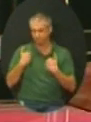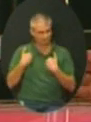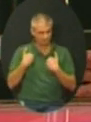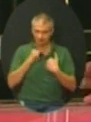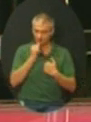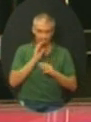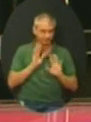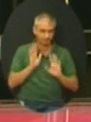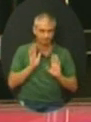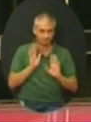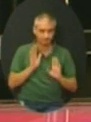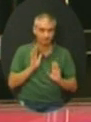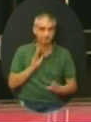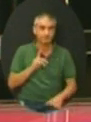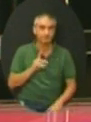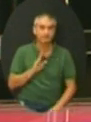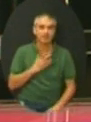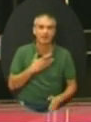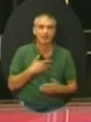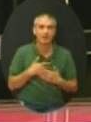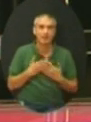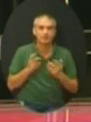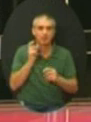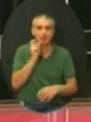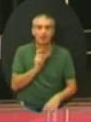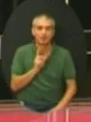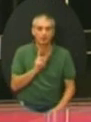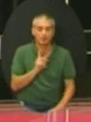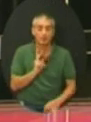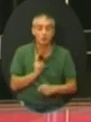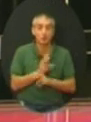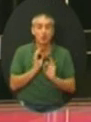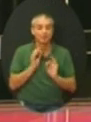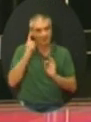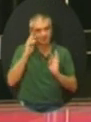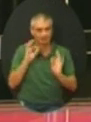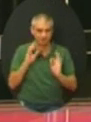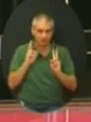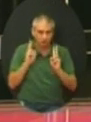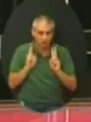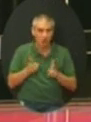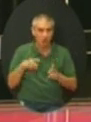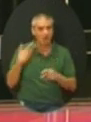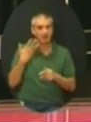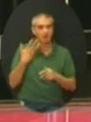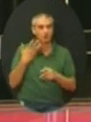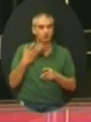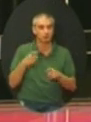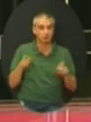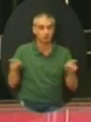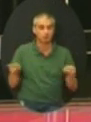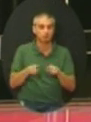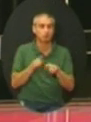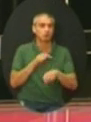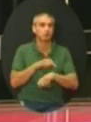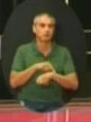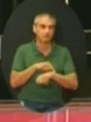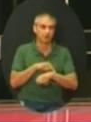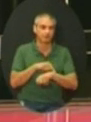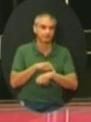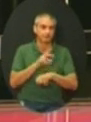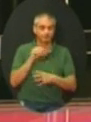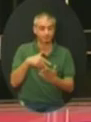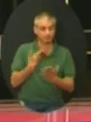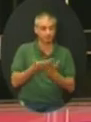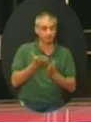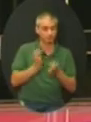לא רוצה לעסוק בזה. אין אדם נורמלי, סביר, שמסוגל להיות בעוד תובנה אחת,